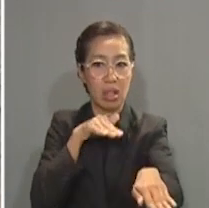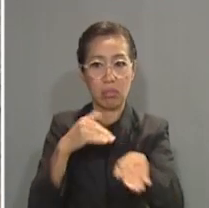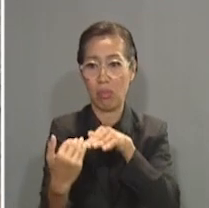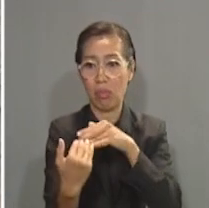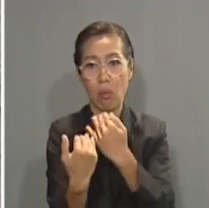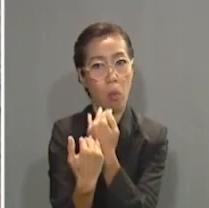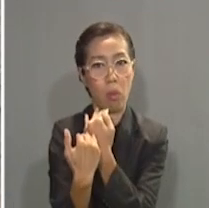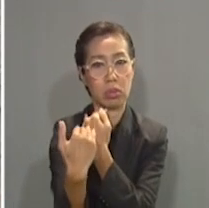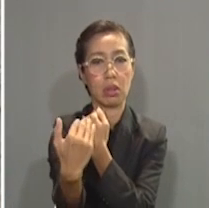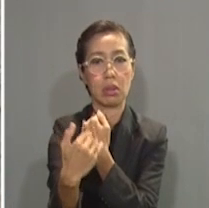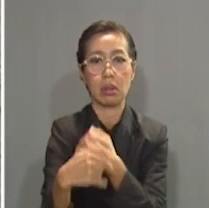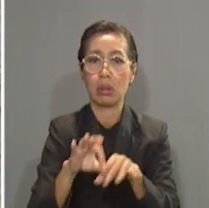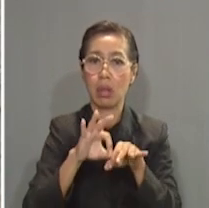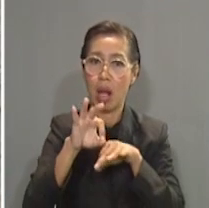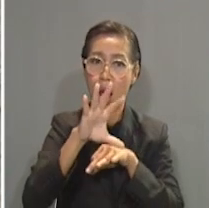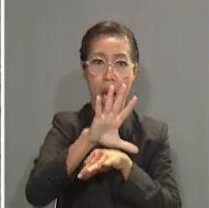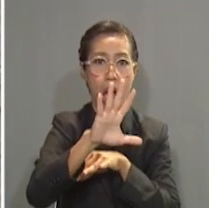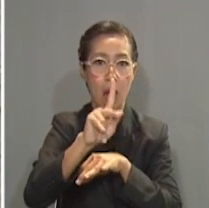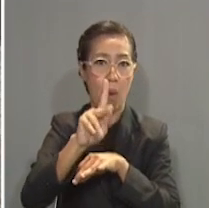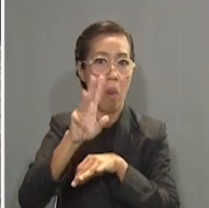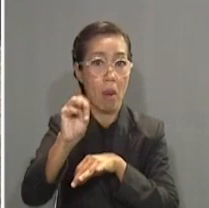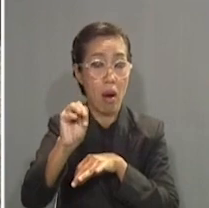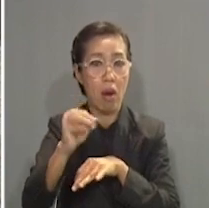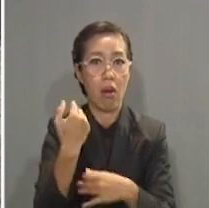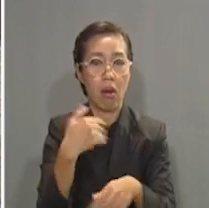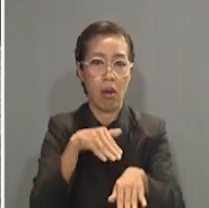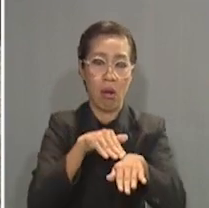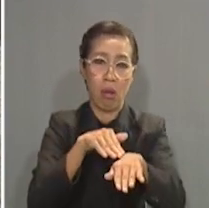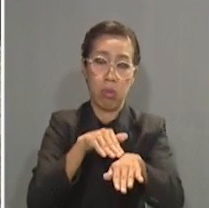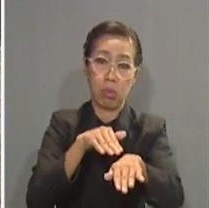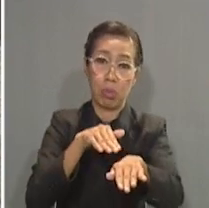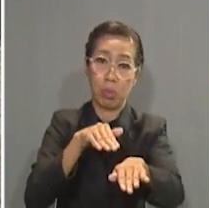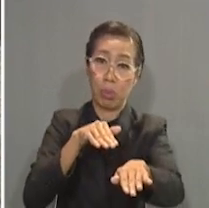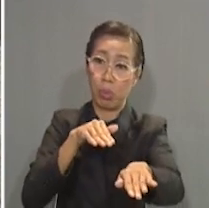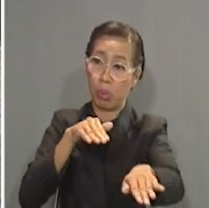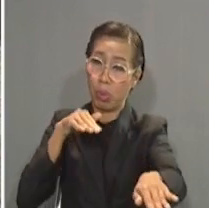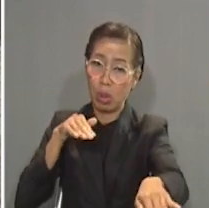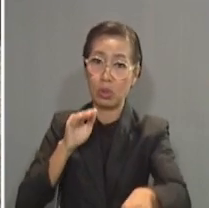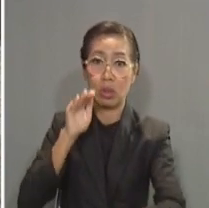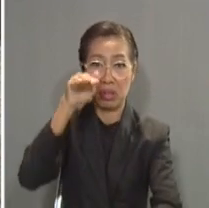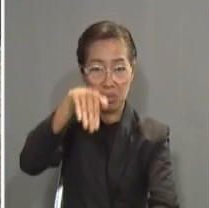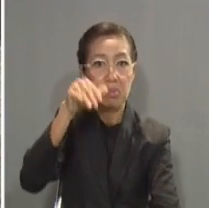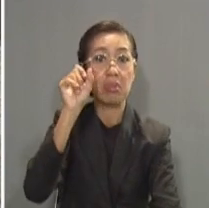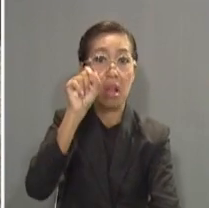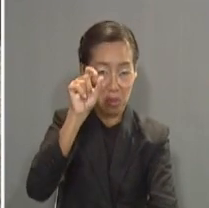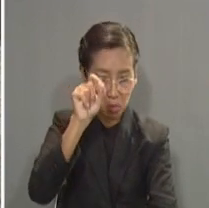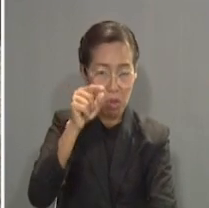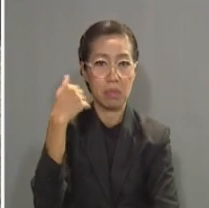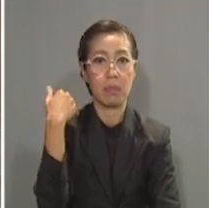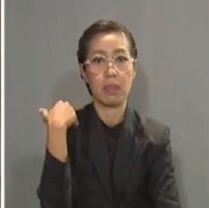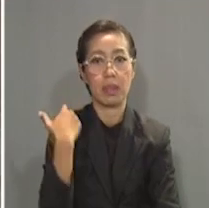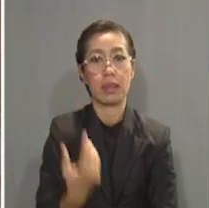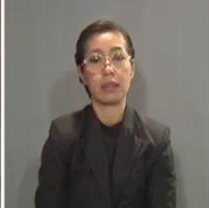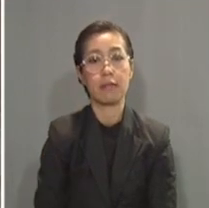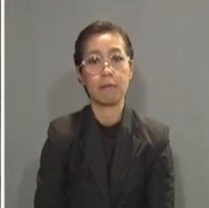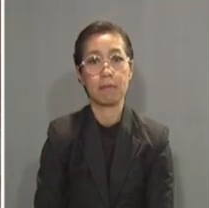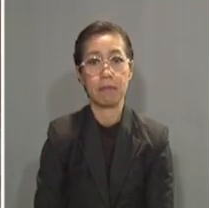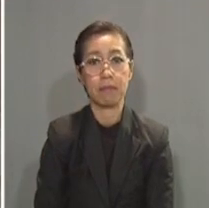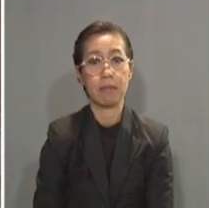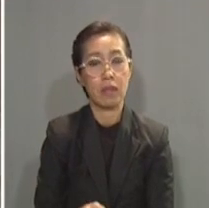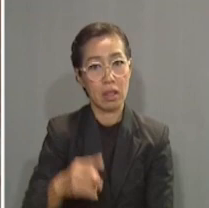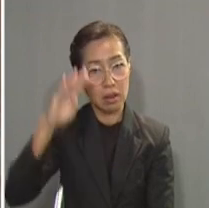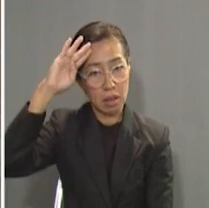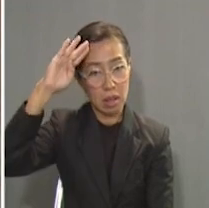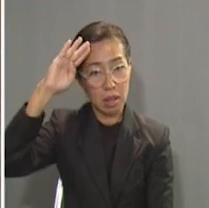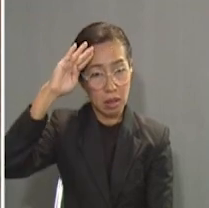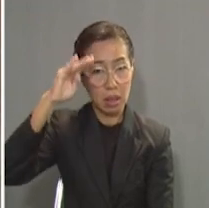างกวา 5 กิโลเมตรแถมการจราจรยัติดขัดสะสมปท์ถึงทางด่วนการจนาพิเศษด้วยทางหนวยงานทหาร